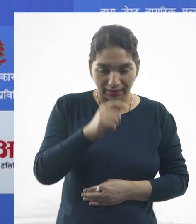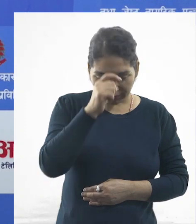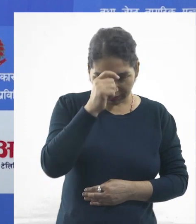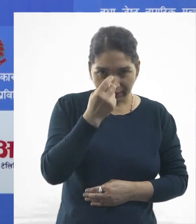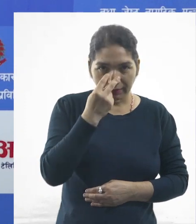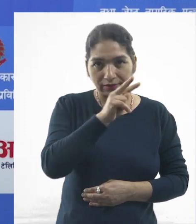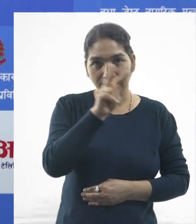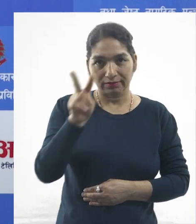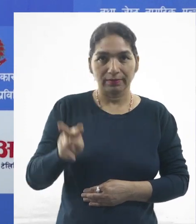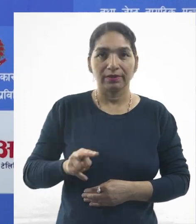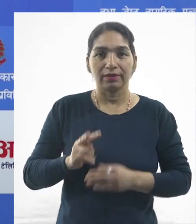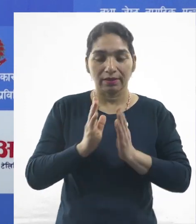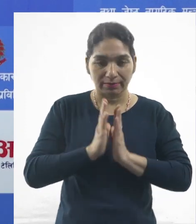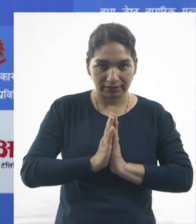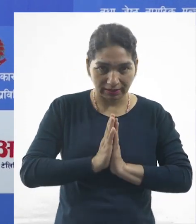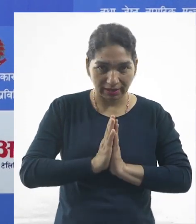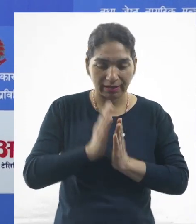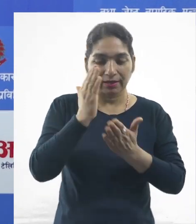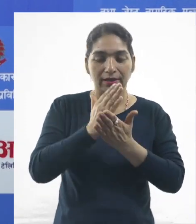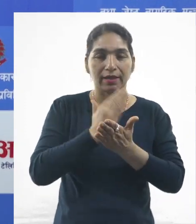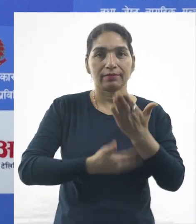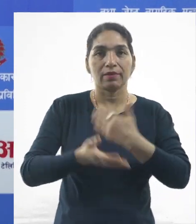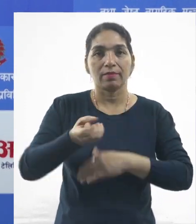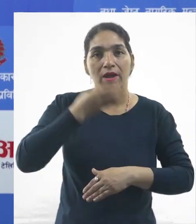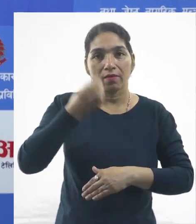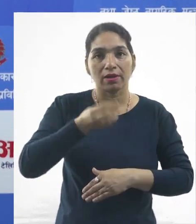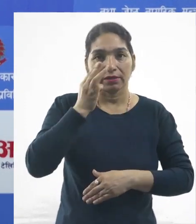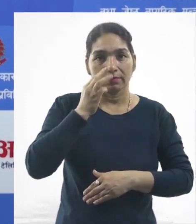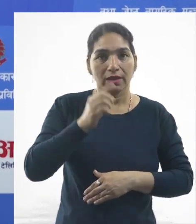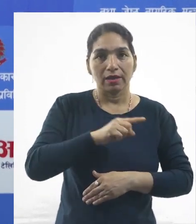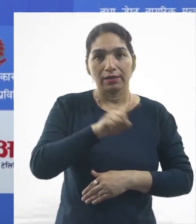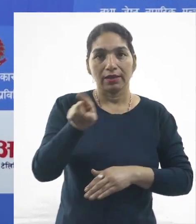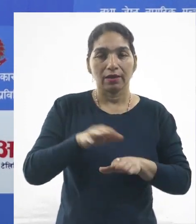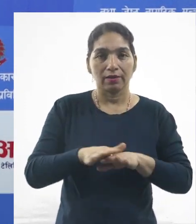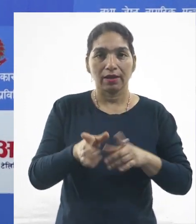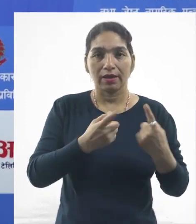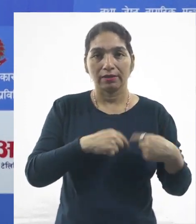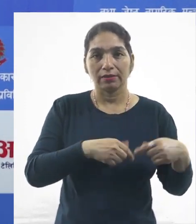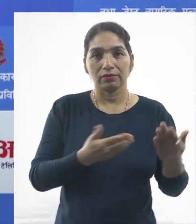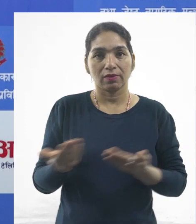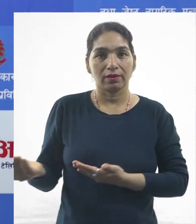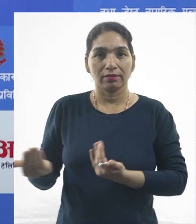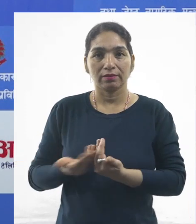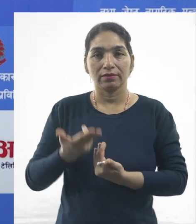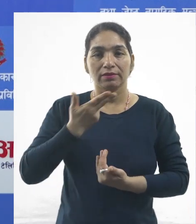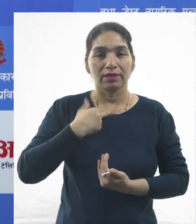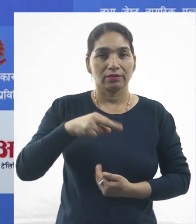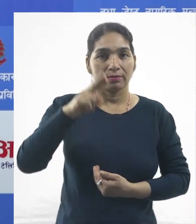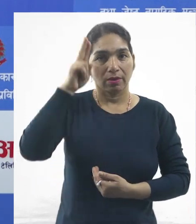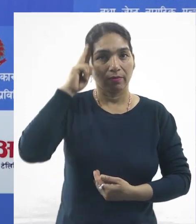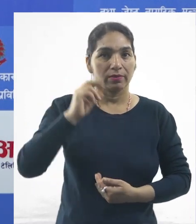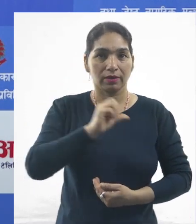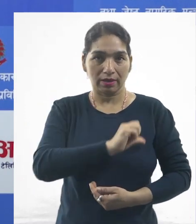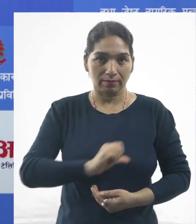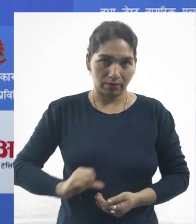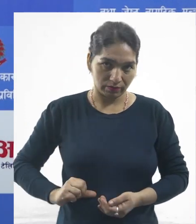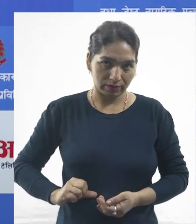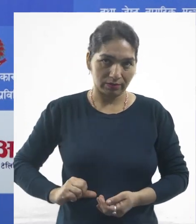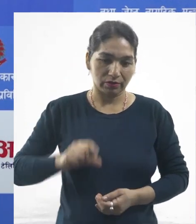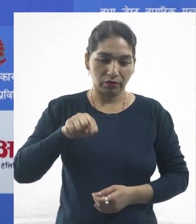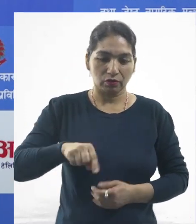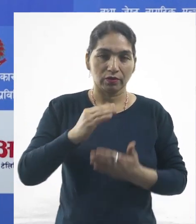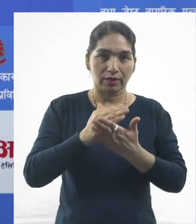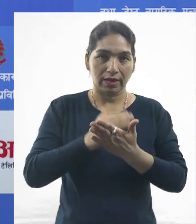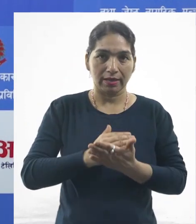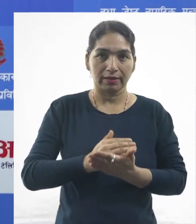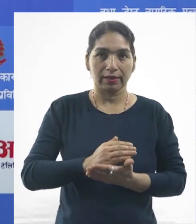आदरणीय दर्शक वृन्द नमस्कार कार्यक्रम अपाङ्गता आवाजमा यहाँहरूलाई हार्दिक स्वागत गर्न चाहन्छु म भूमिकला पौडेल यो